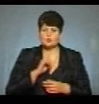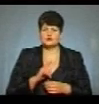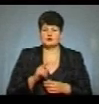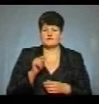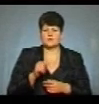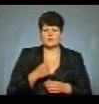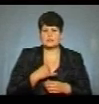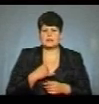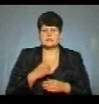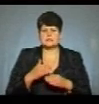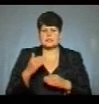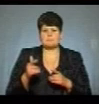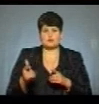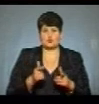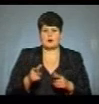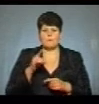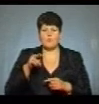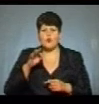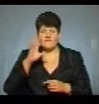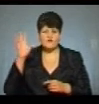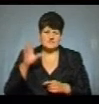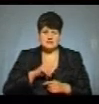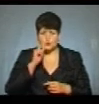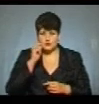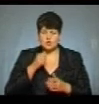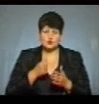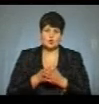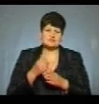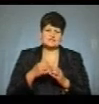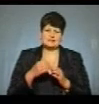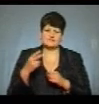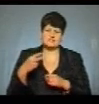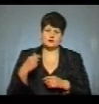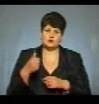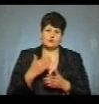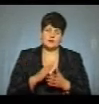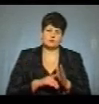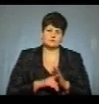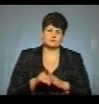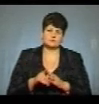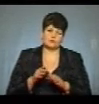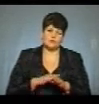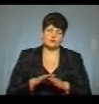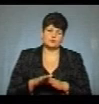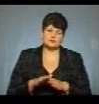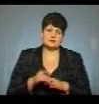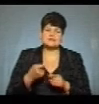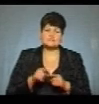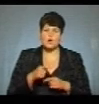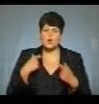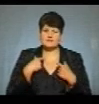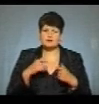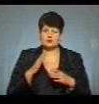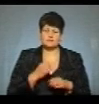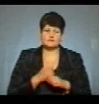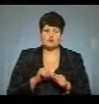нас тільки на стадії підготовки, але по всій Україні він до середини 2020 року має бути запущений повністю. Цей офіцер буде працювати в